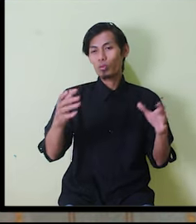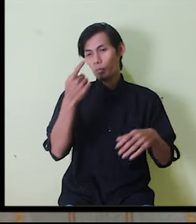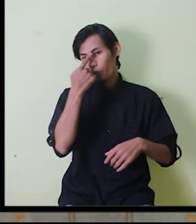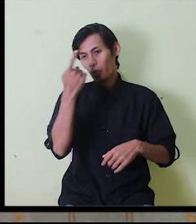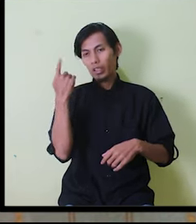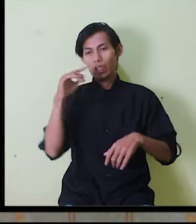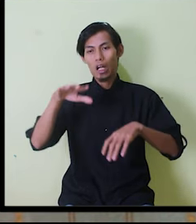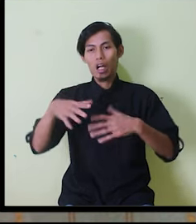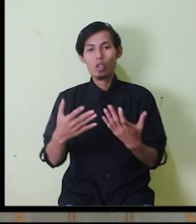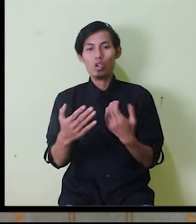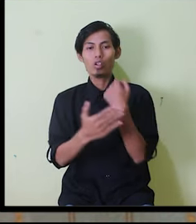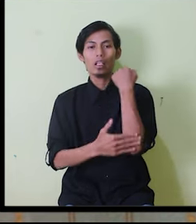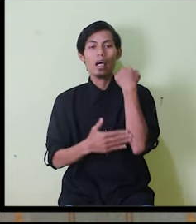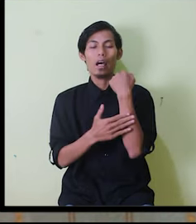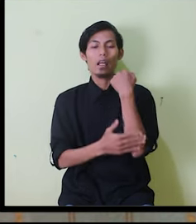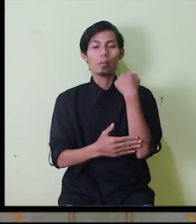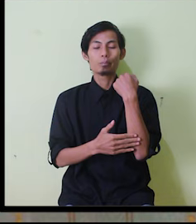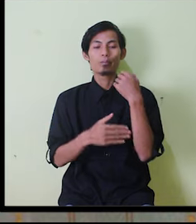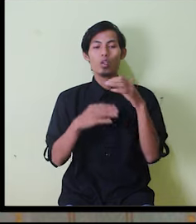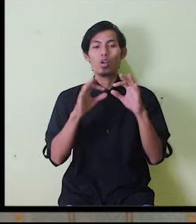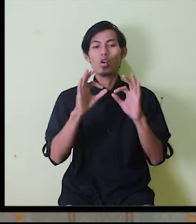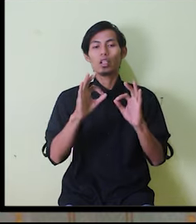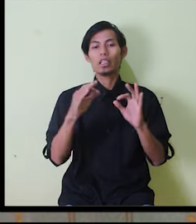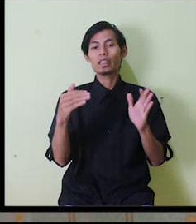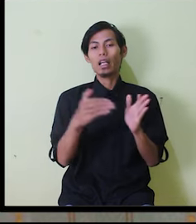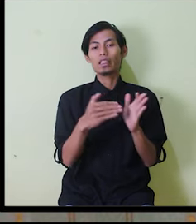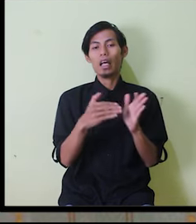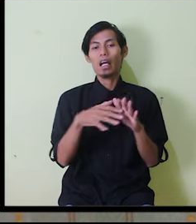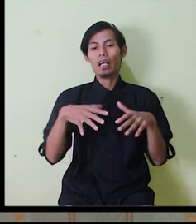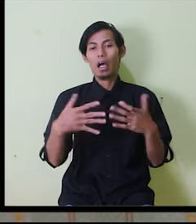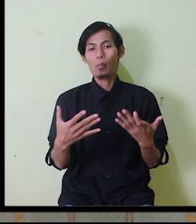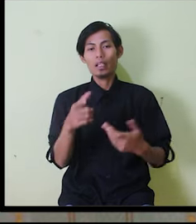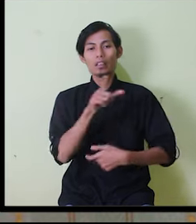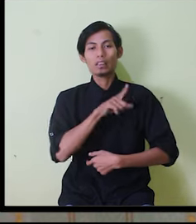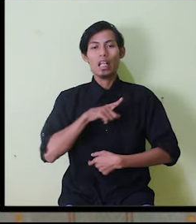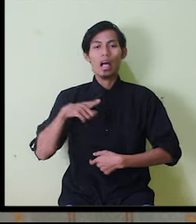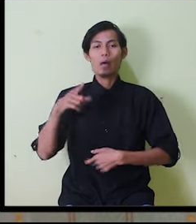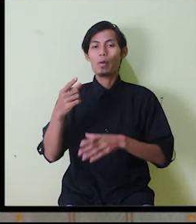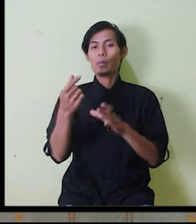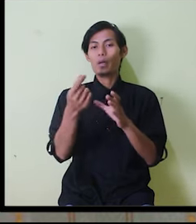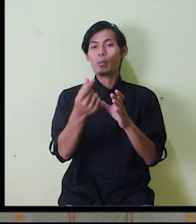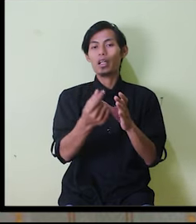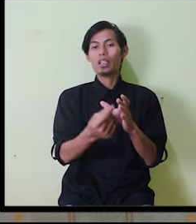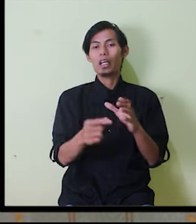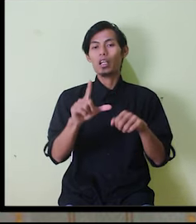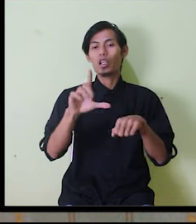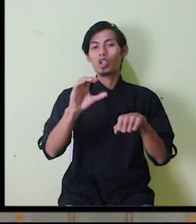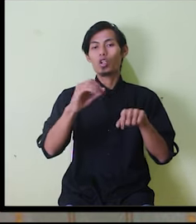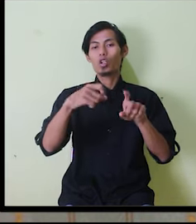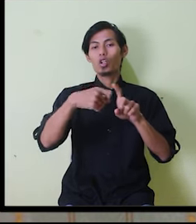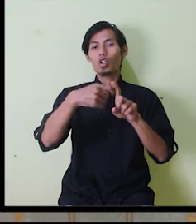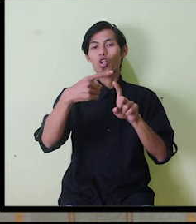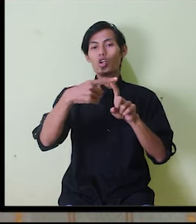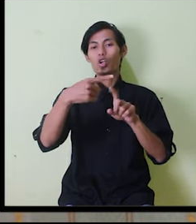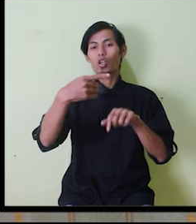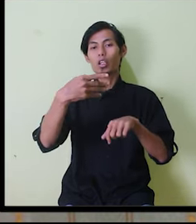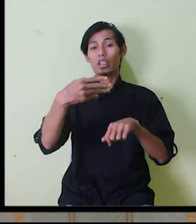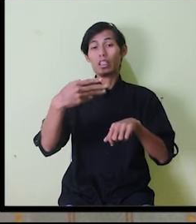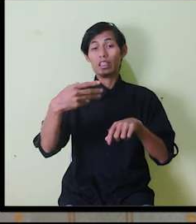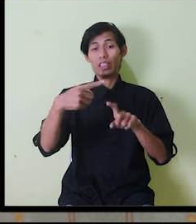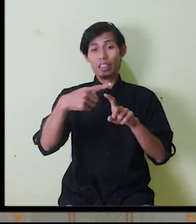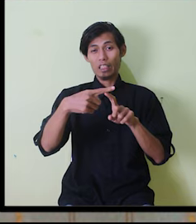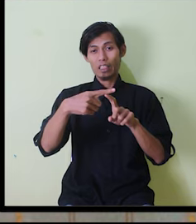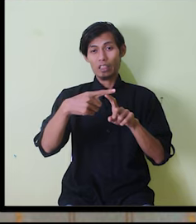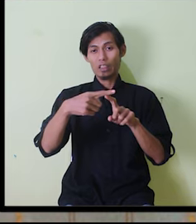tantangan atau hambatan apa yang EE selama ini di selama pembayaran loket online ini Mas nanti